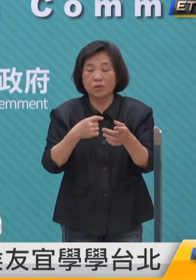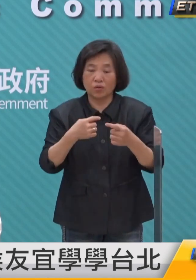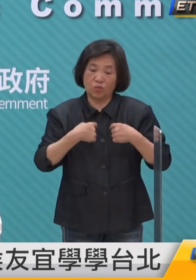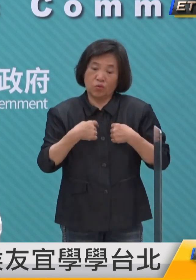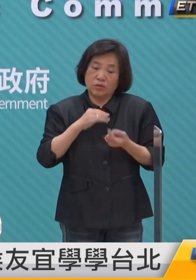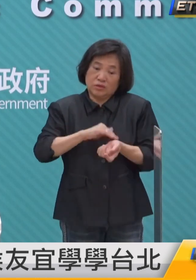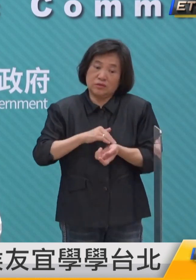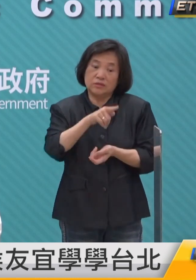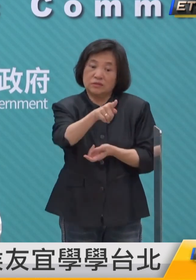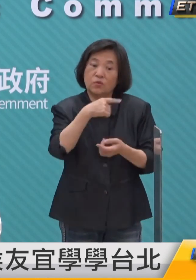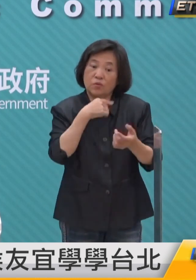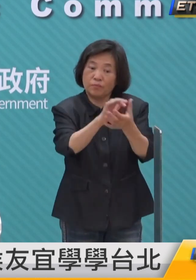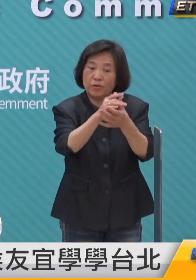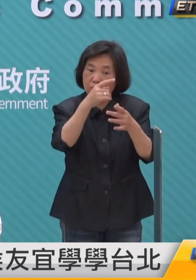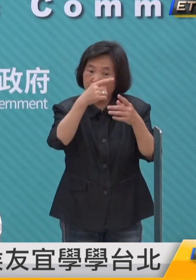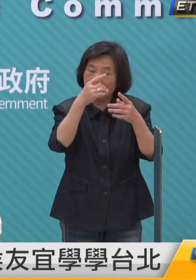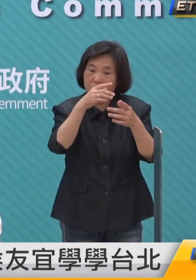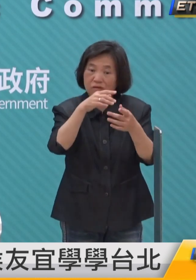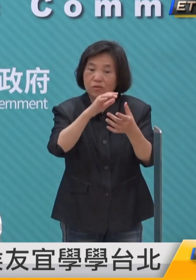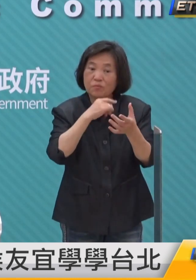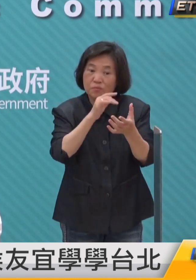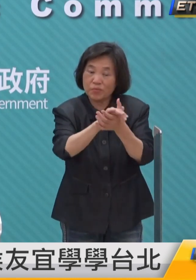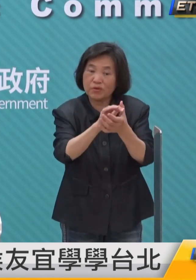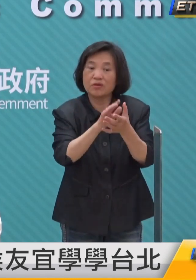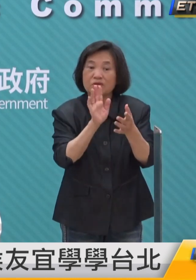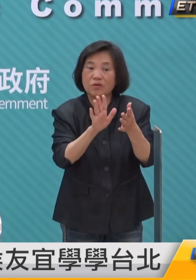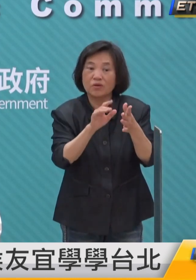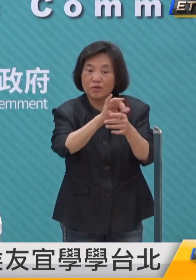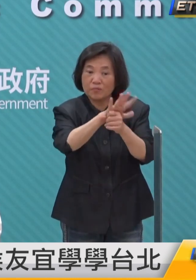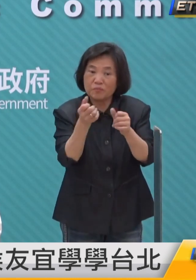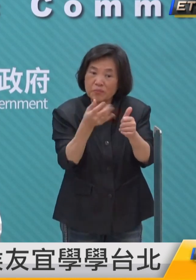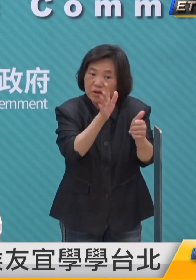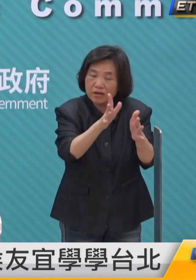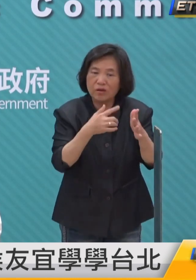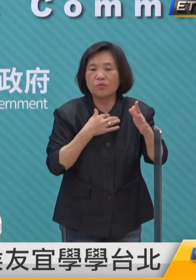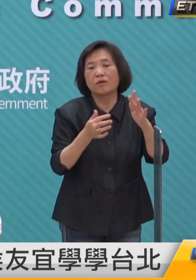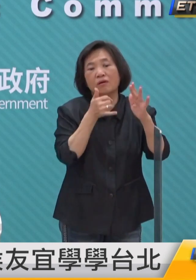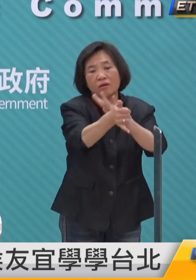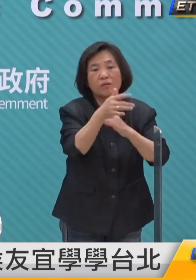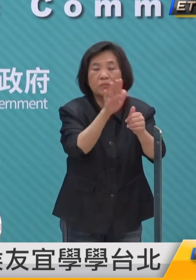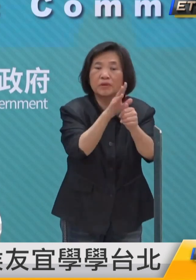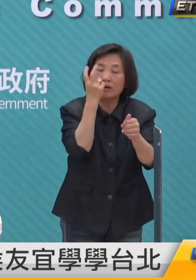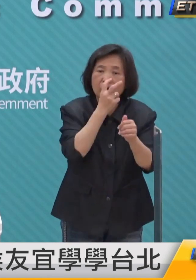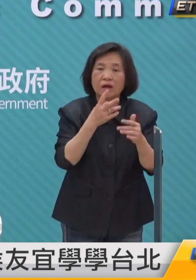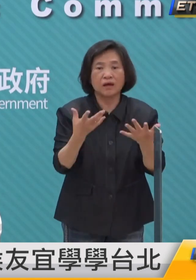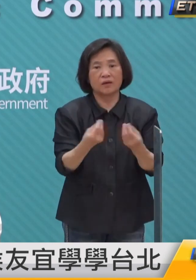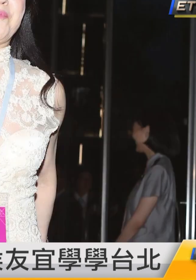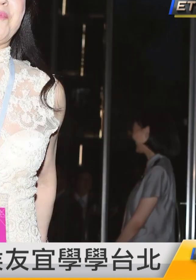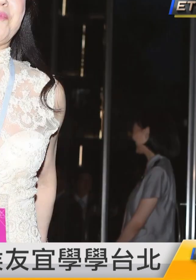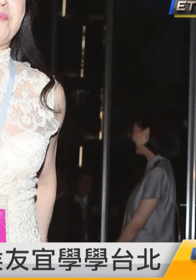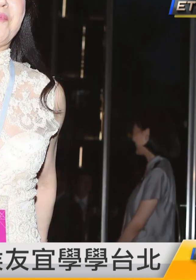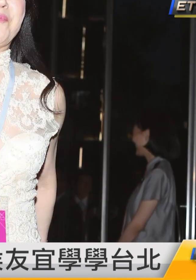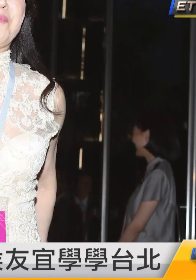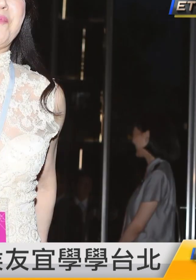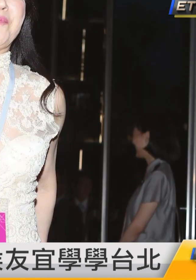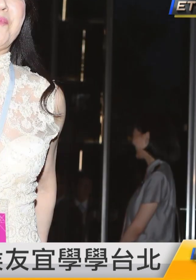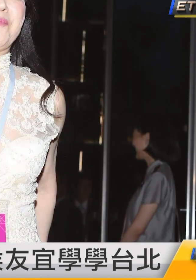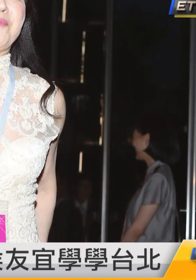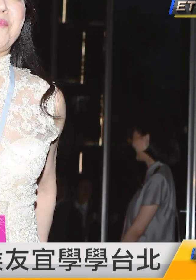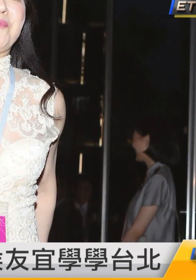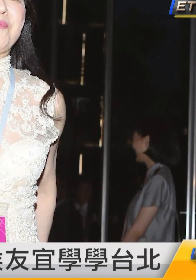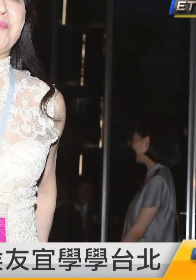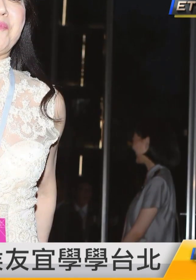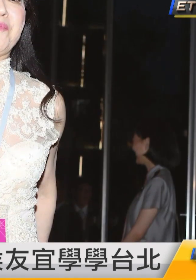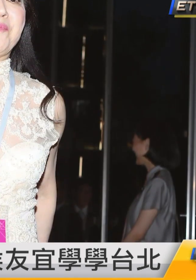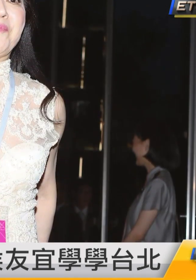他25号在防疫记者会上表示，对于周玉蔻的特权争议，自己会有善意的解释。医生到家